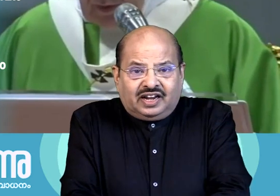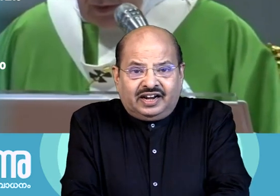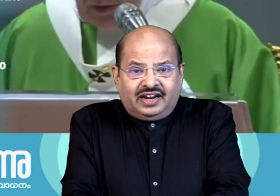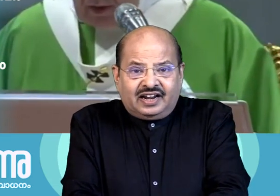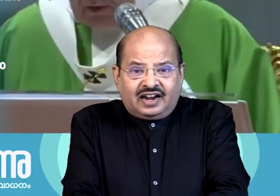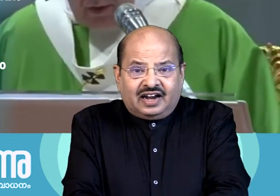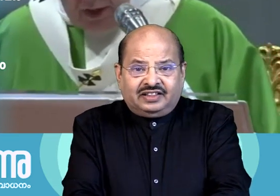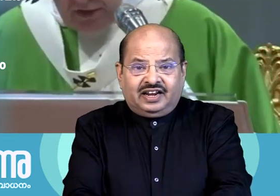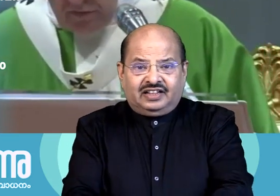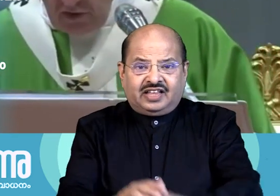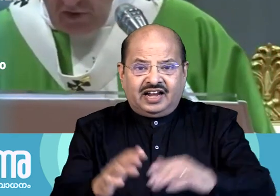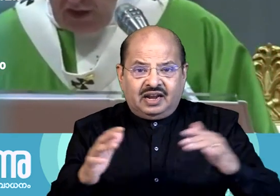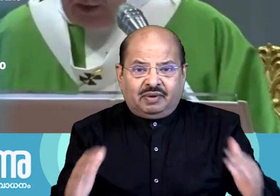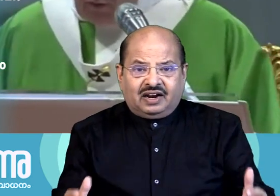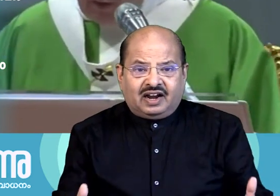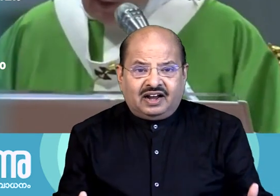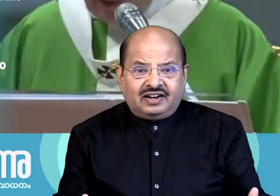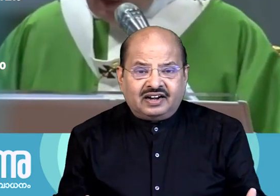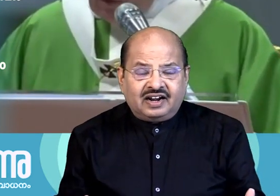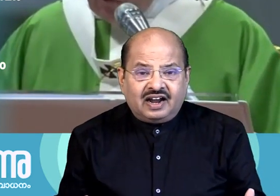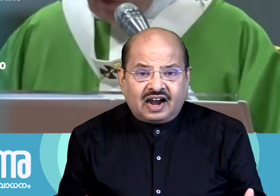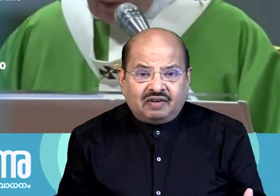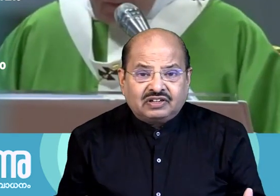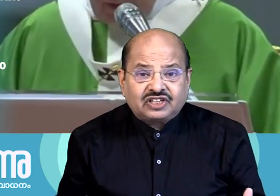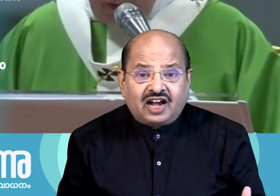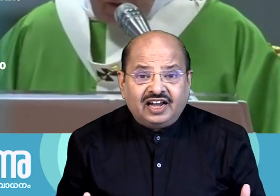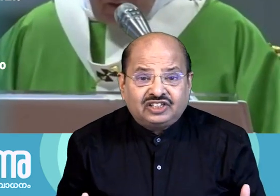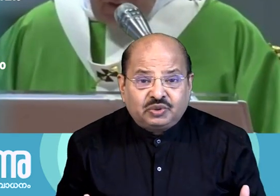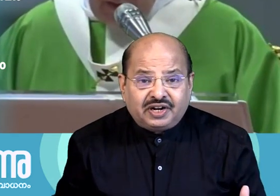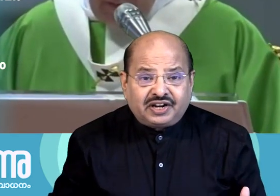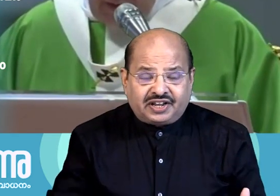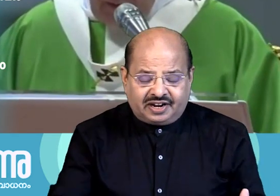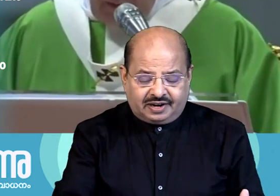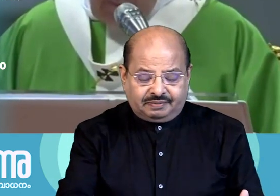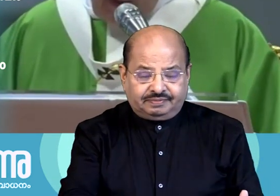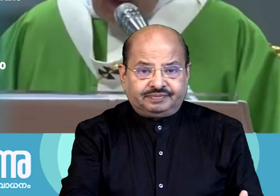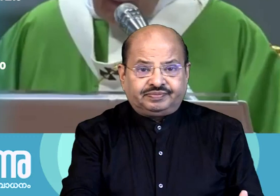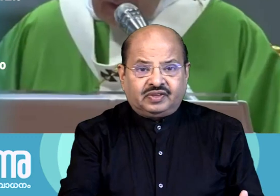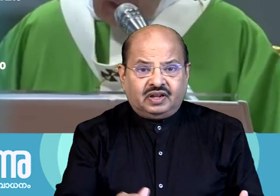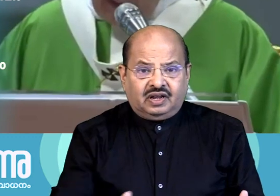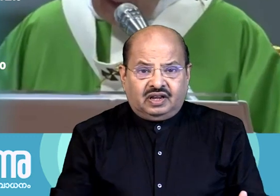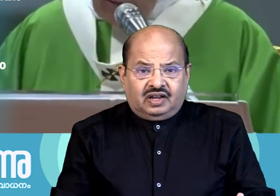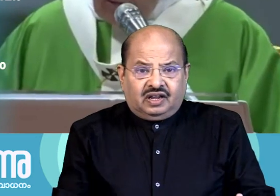ഇപ്പോൾ തന്നെ അതിനെ ധന്യമാക്കാൻ അവർ സഹായിച്ചുകൊണ്ടിരിക്കുകയാണ്.